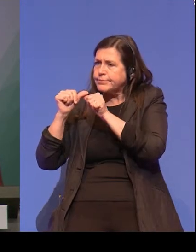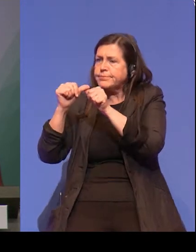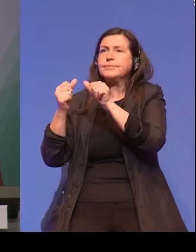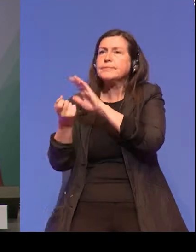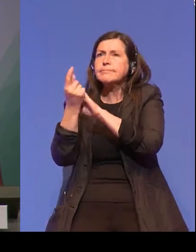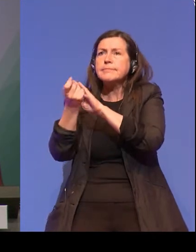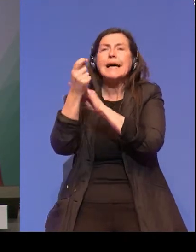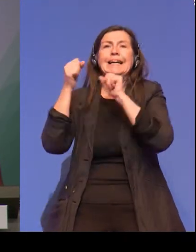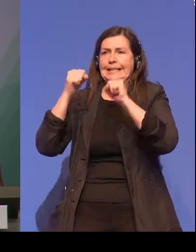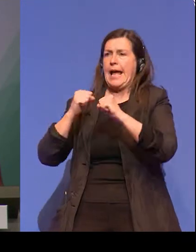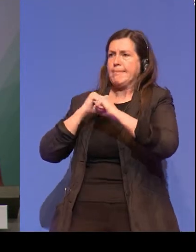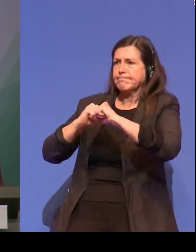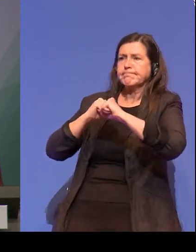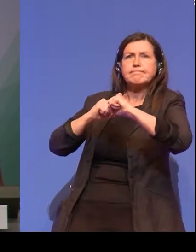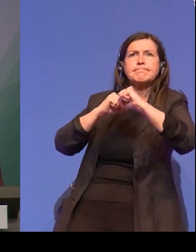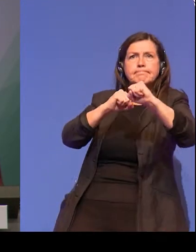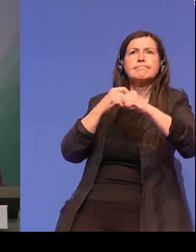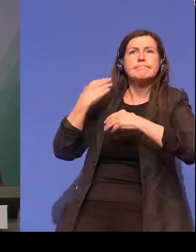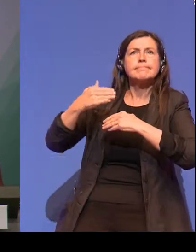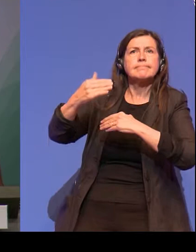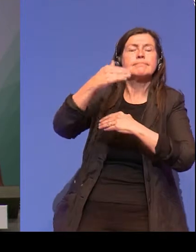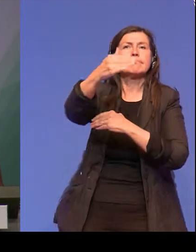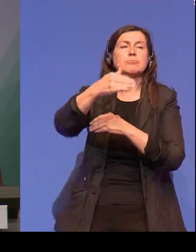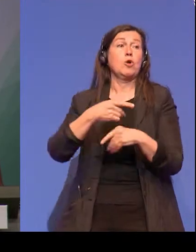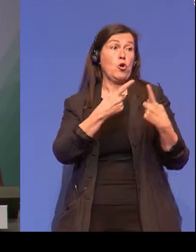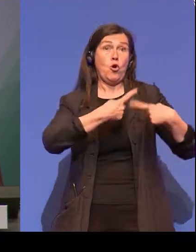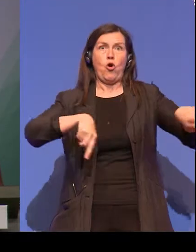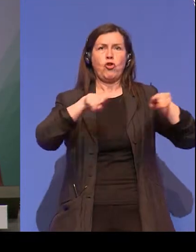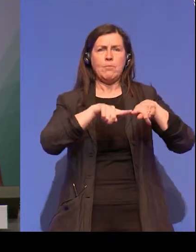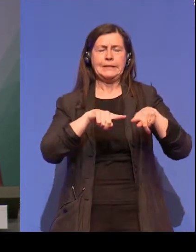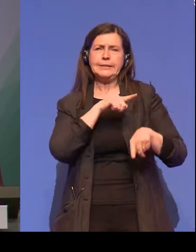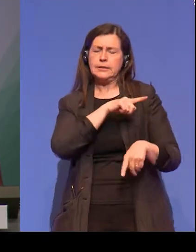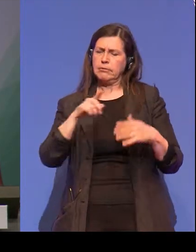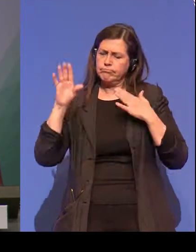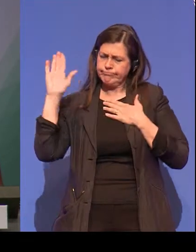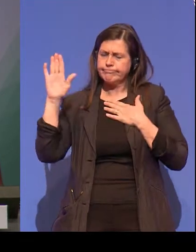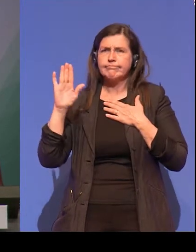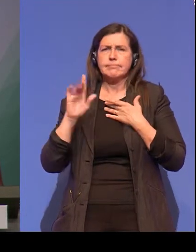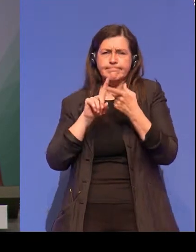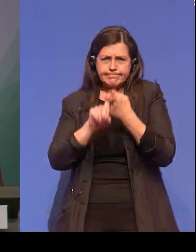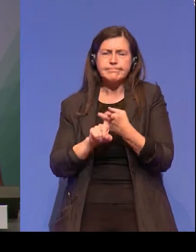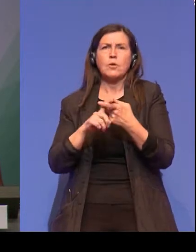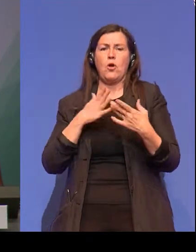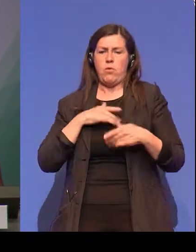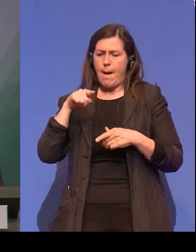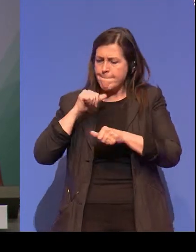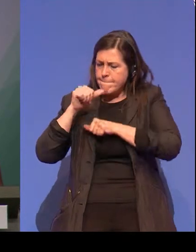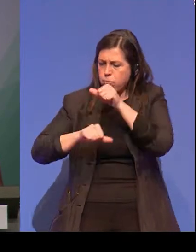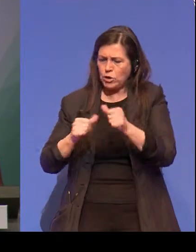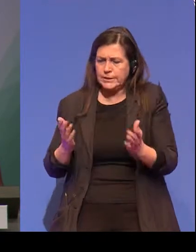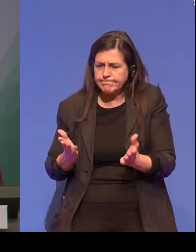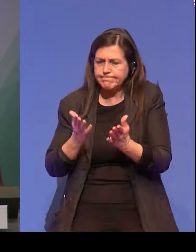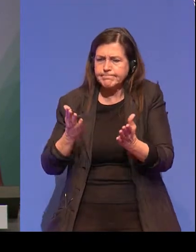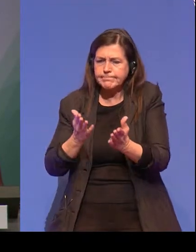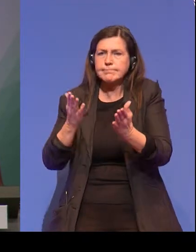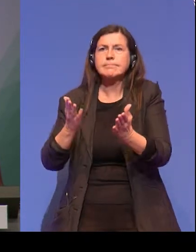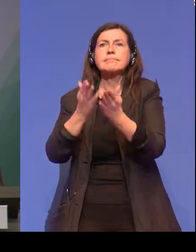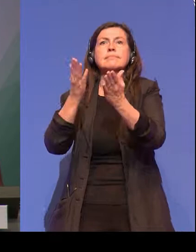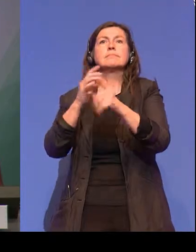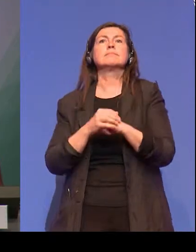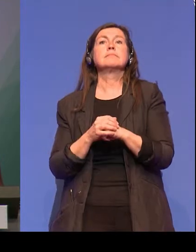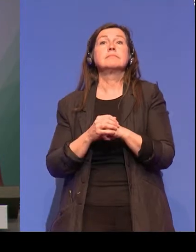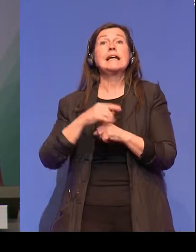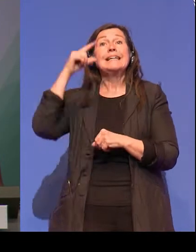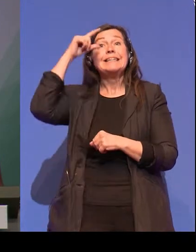contribue ainsi à la résiliation des objectifs du cadre d'action de Sendai et des